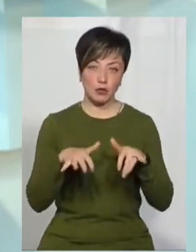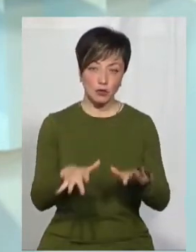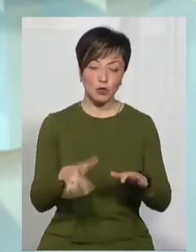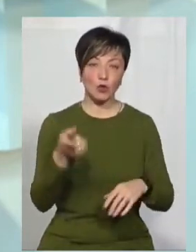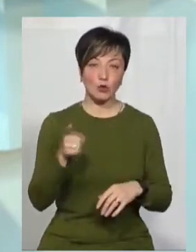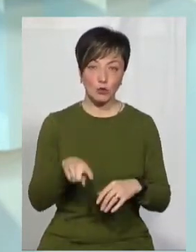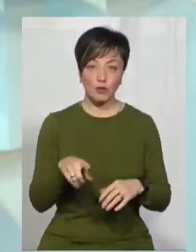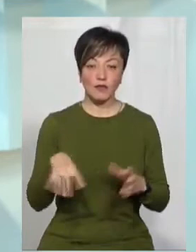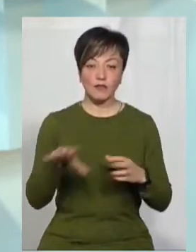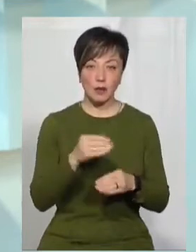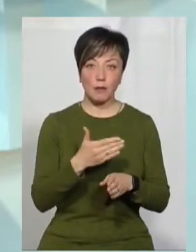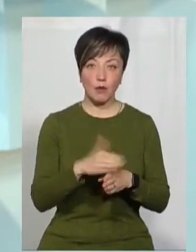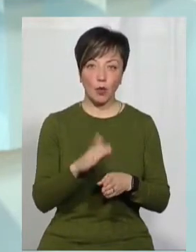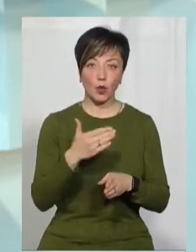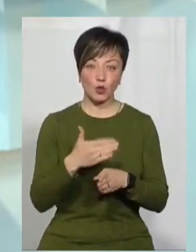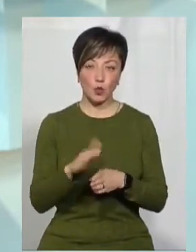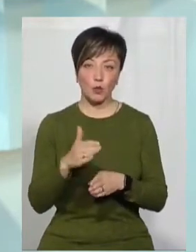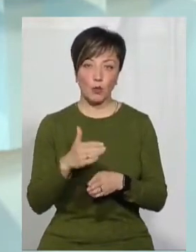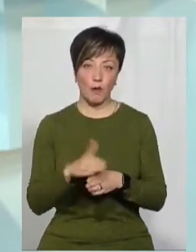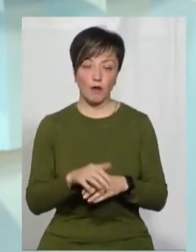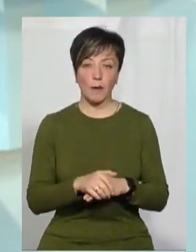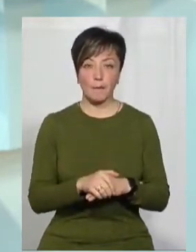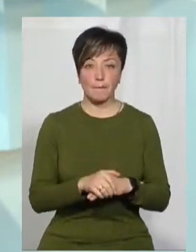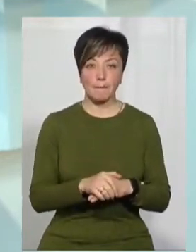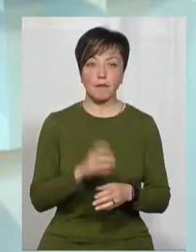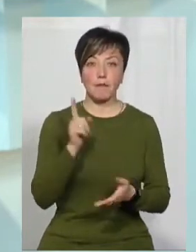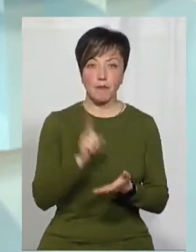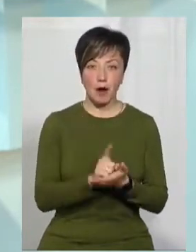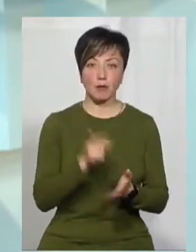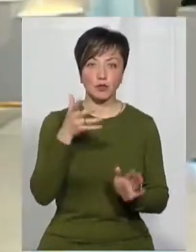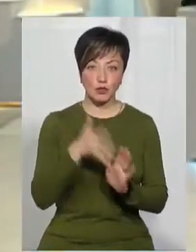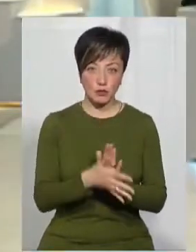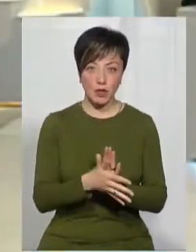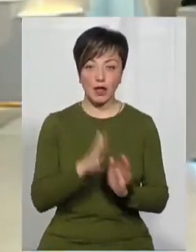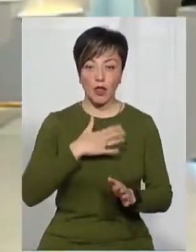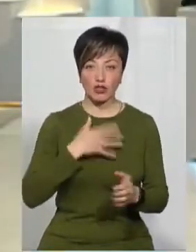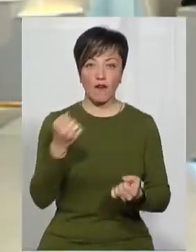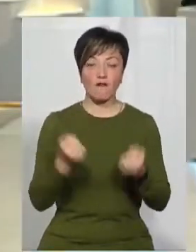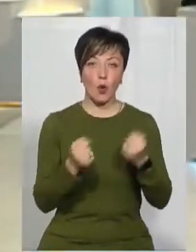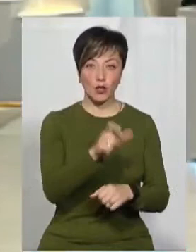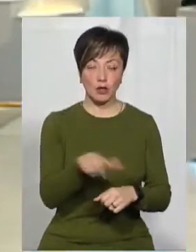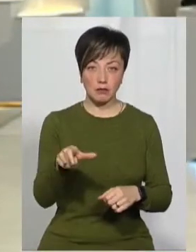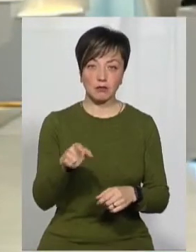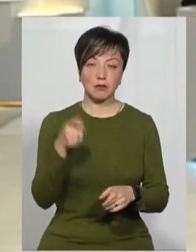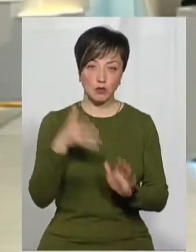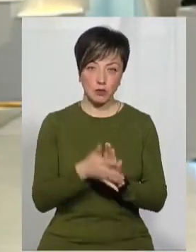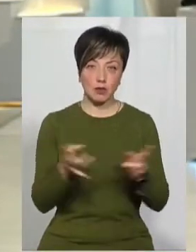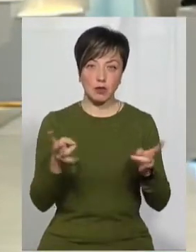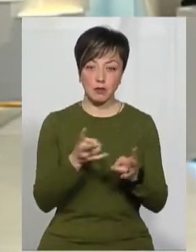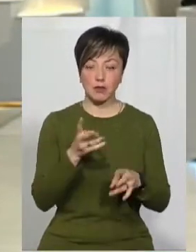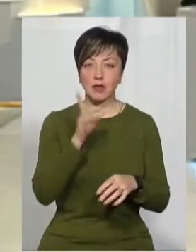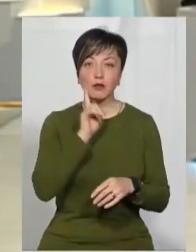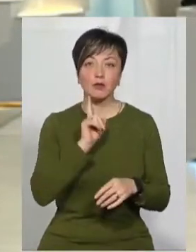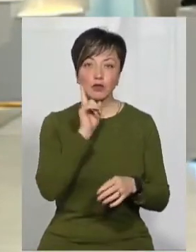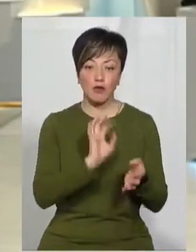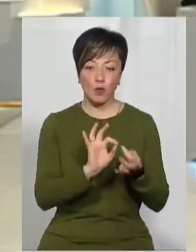Тому ну, все йде поступово. Маємо зрозуміти, я думаю, водії наші мають зрозуміти, що є певні зараз тимчасові якісь